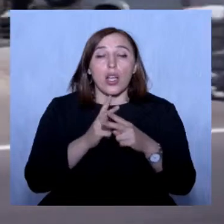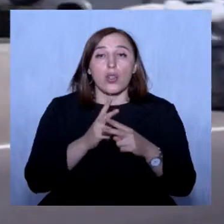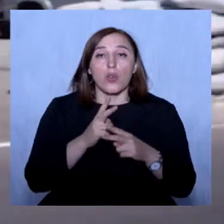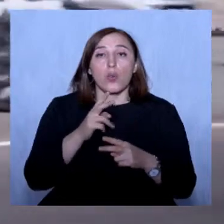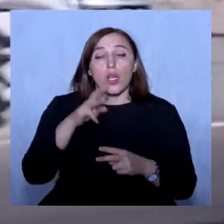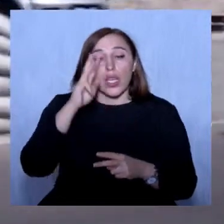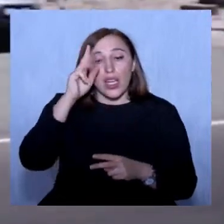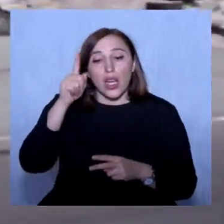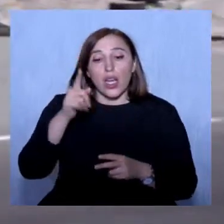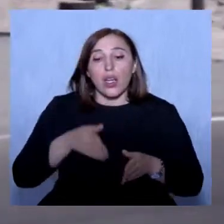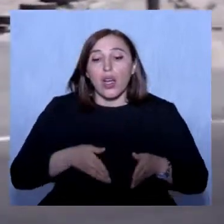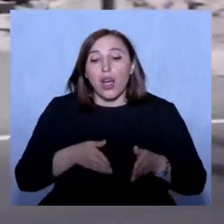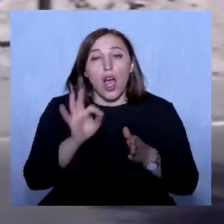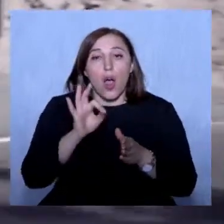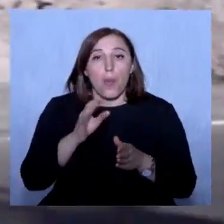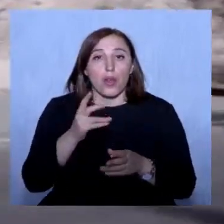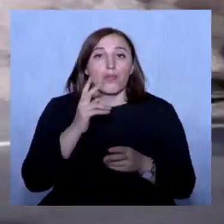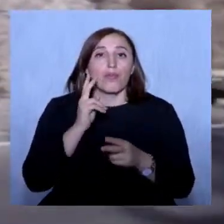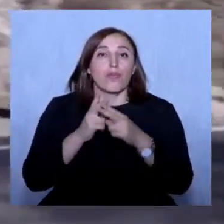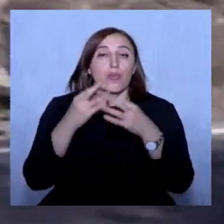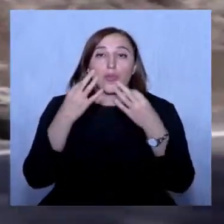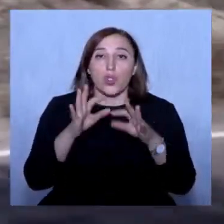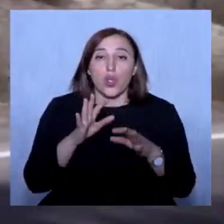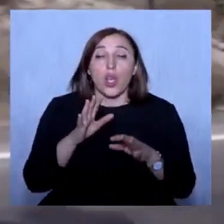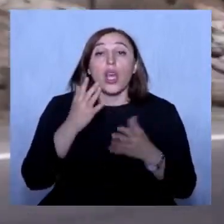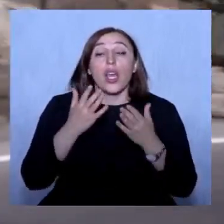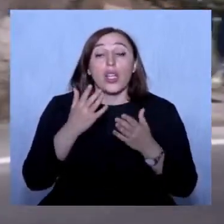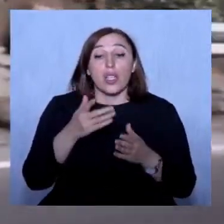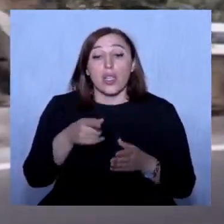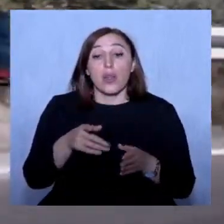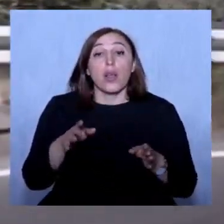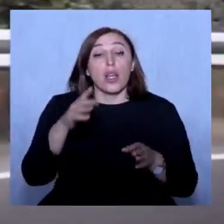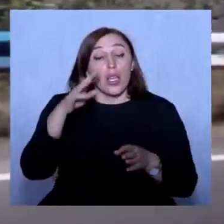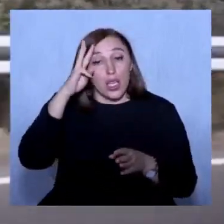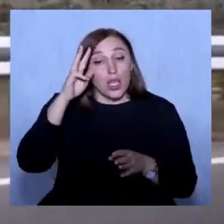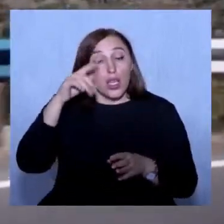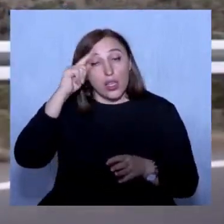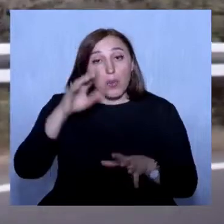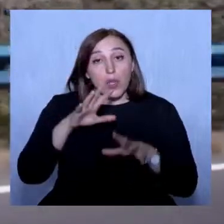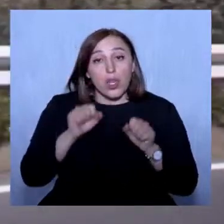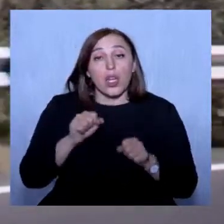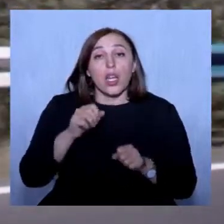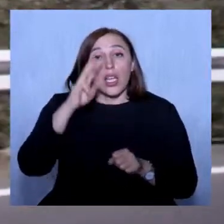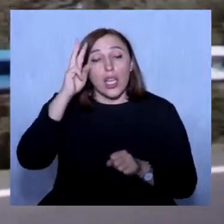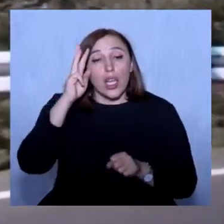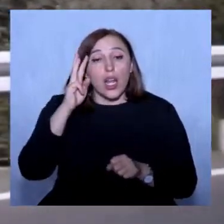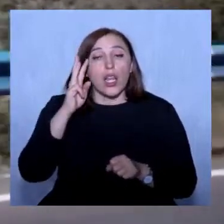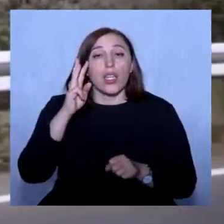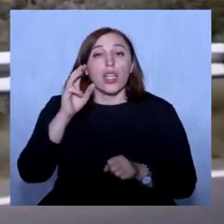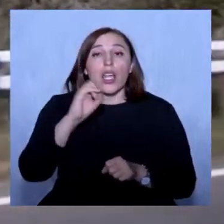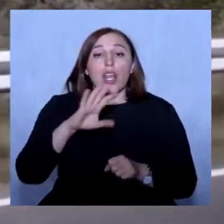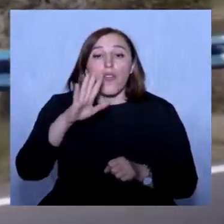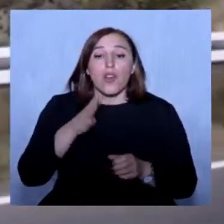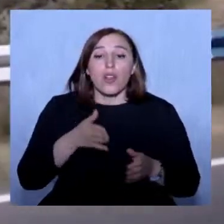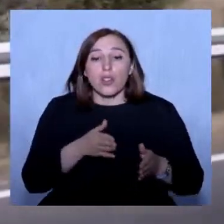նշանակում է, որ իրանը չի ունենա այդ դեպքում ծամակային սահման եվրասիական տնտեսական միության